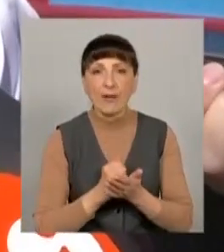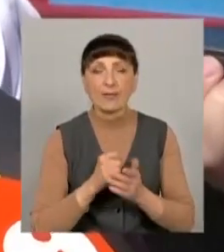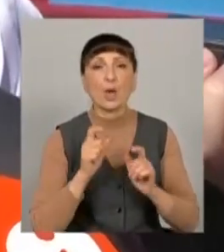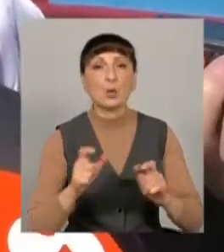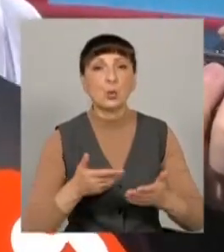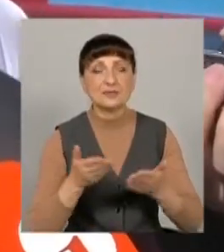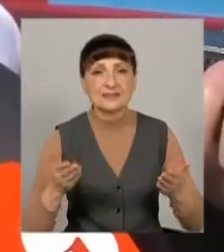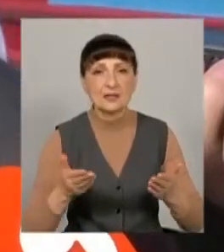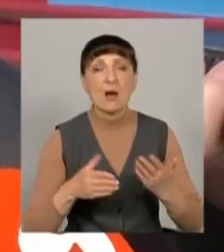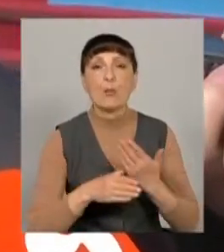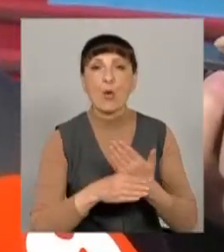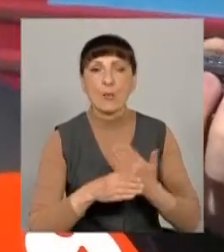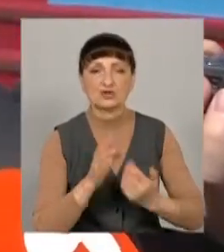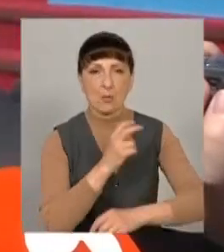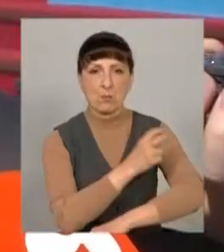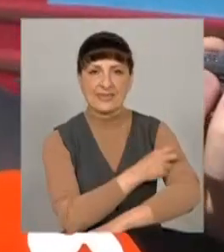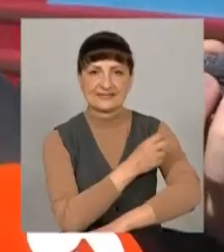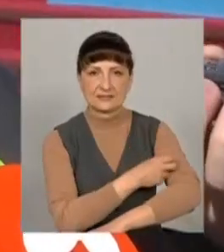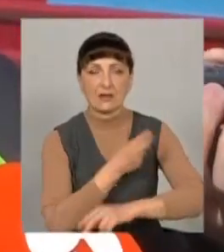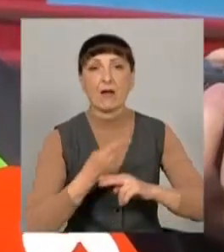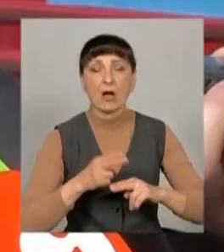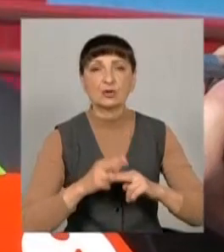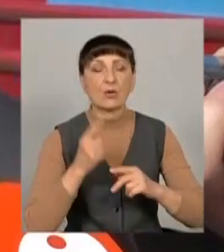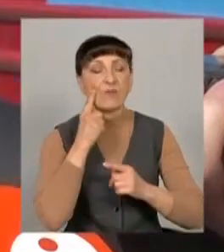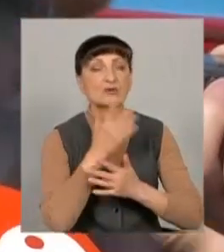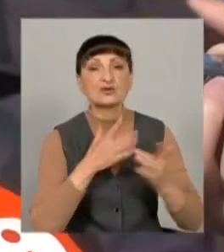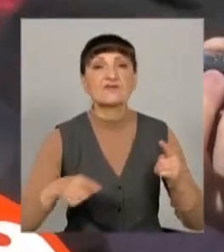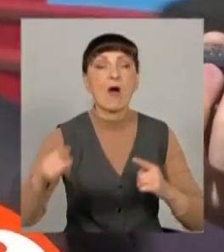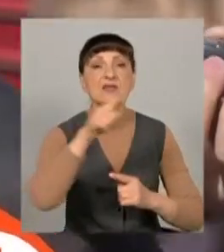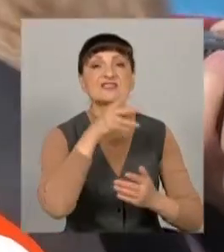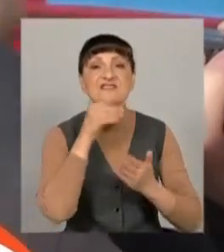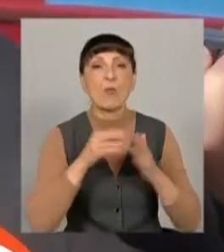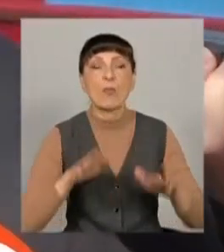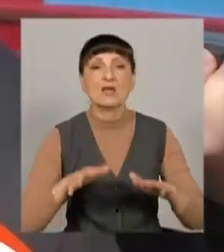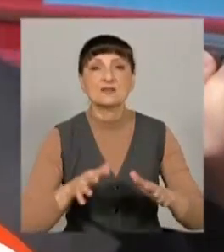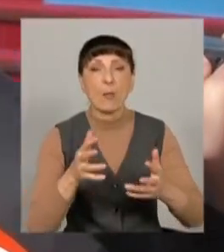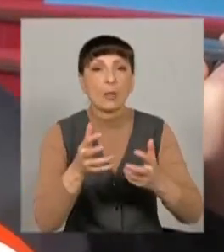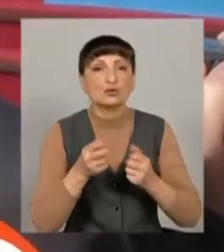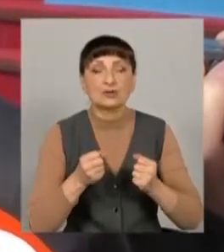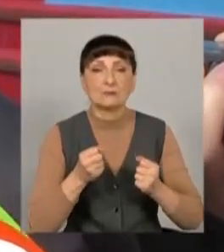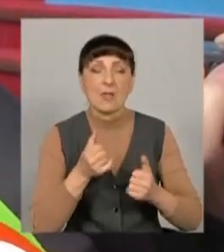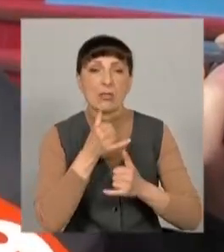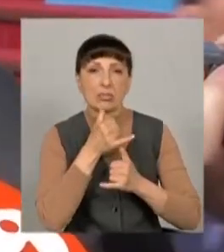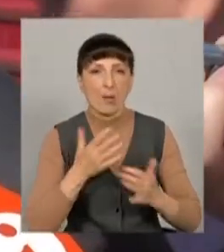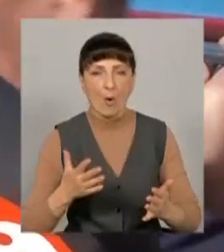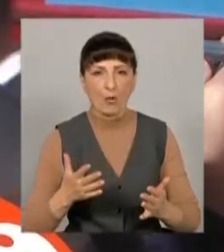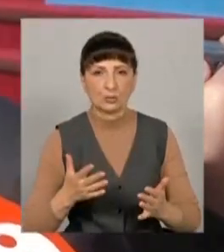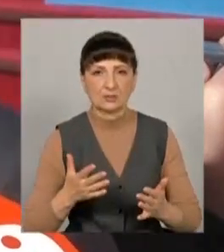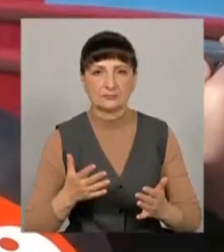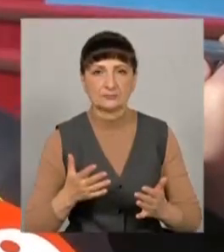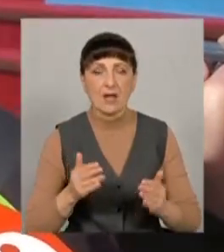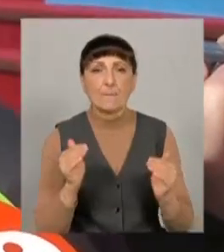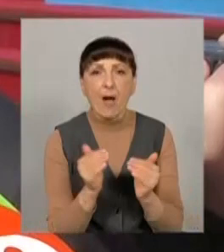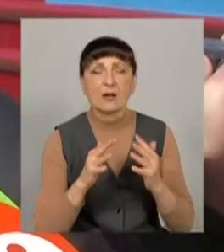людьми той помощи медицинской, которую в большинстве случаев, проживая в своих регионах, в своих